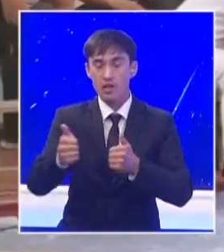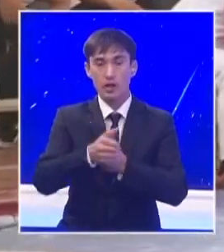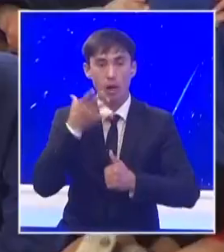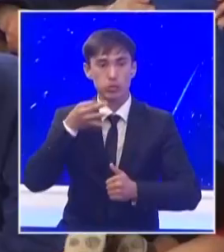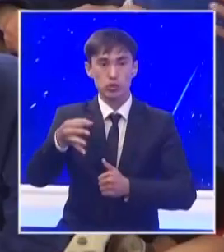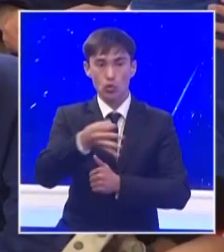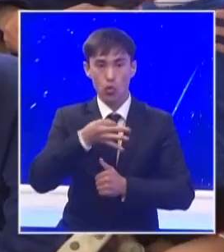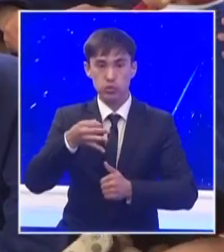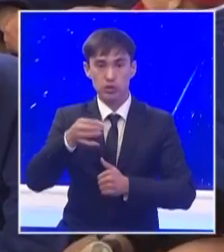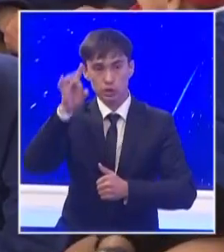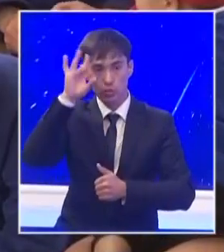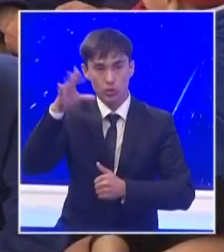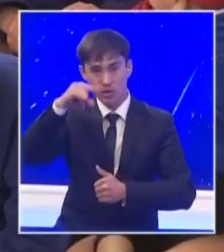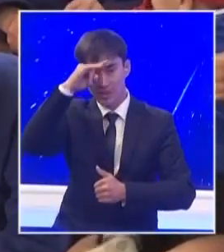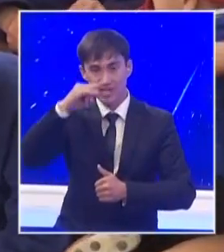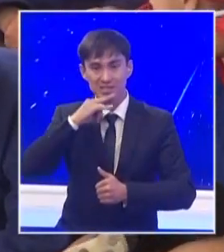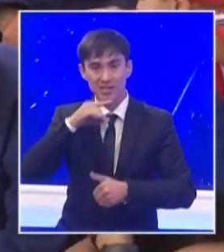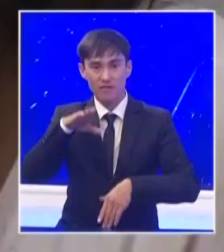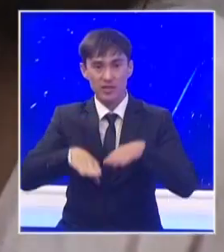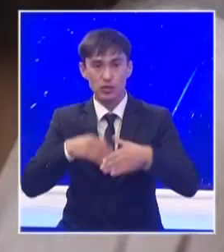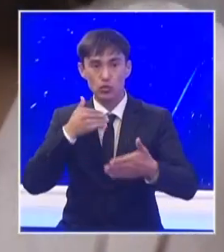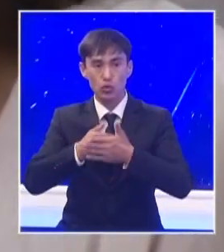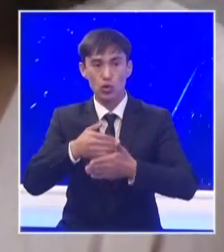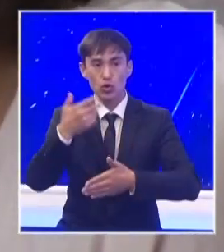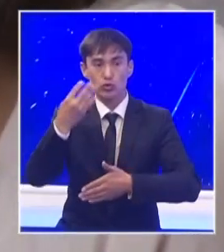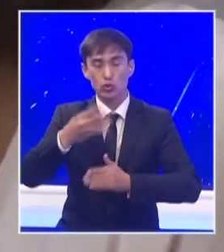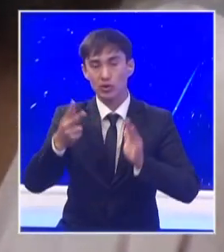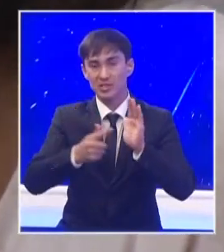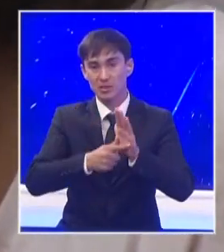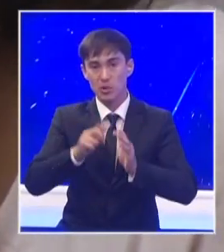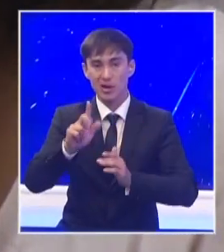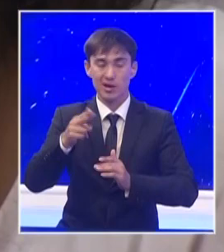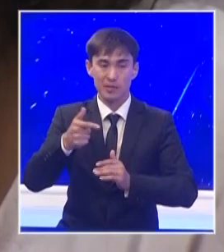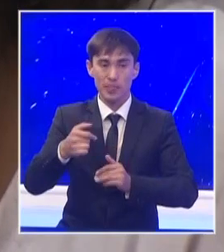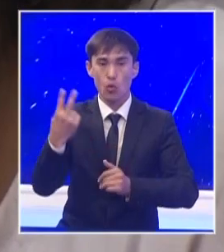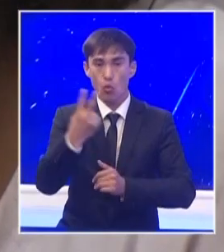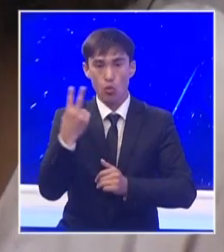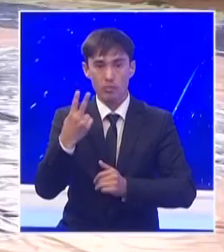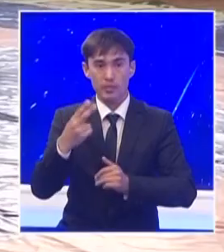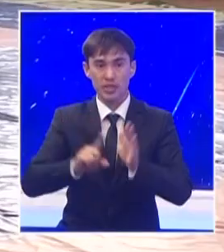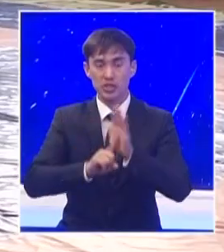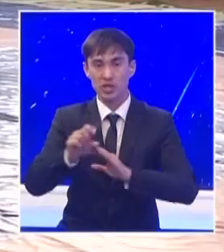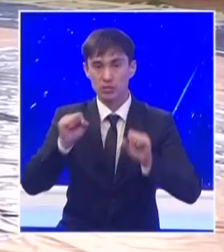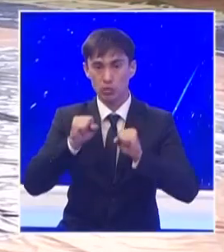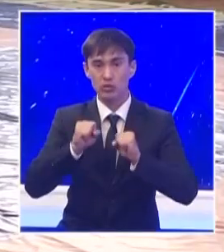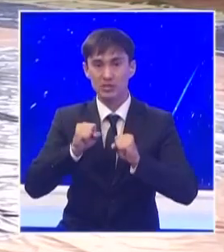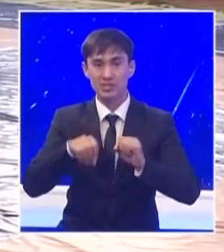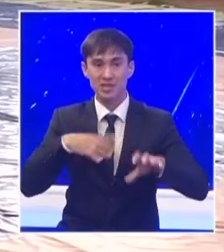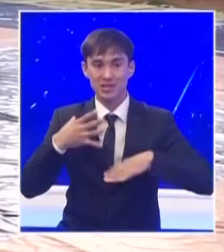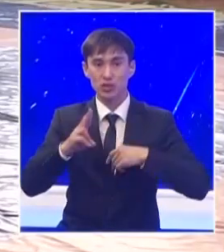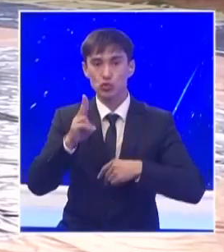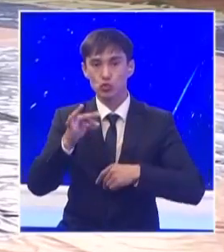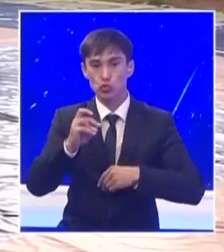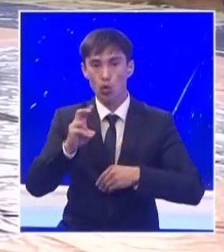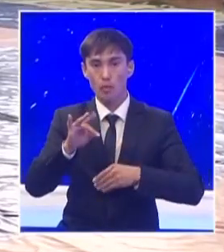Алматинской области и чемпионкой Казахстана в весе до 47 килограммов. Обе спортсменки начинали свою спортивную карьеру с занятий дзюдо